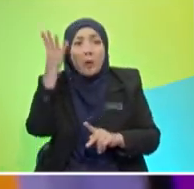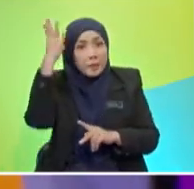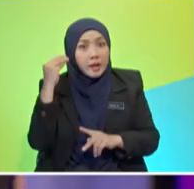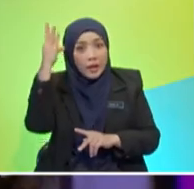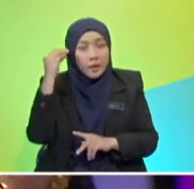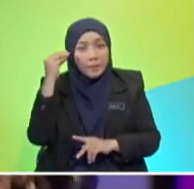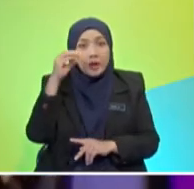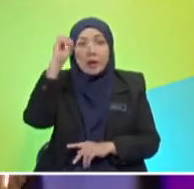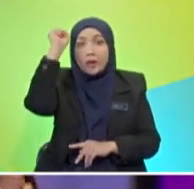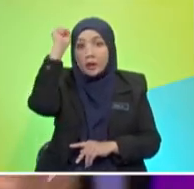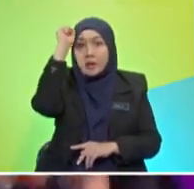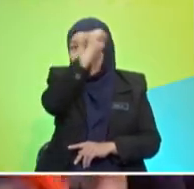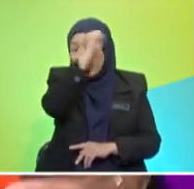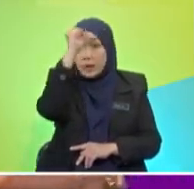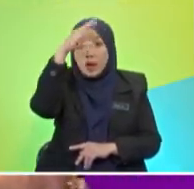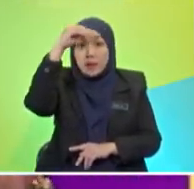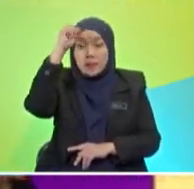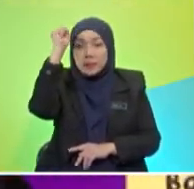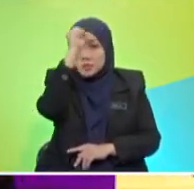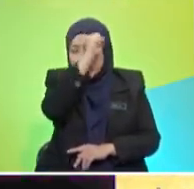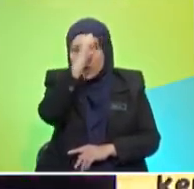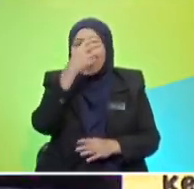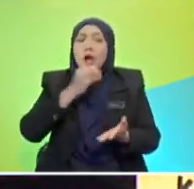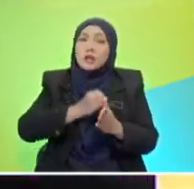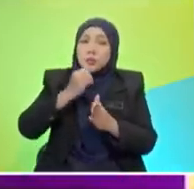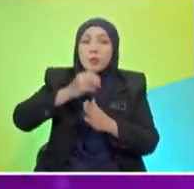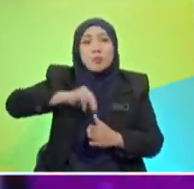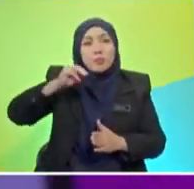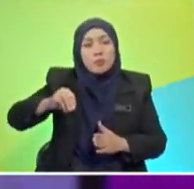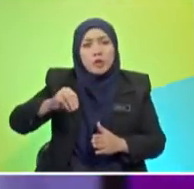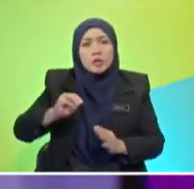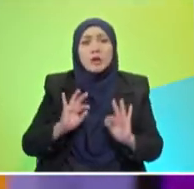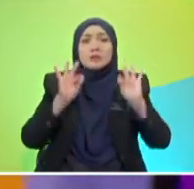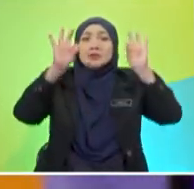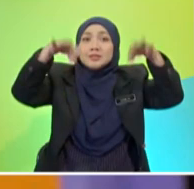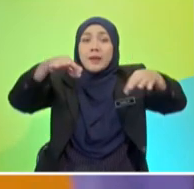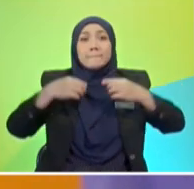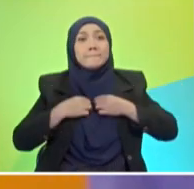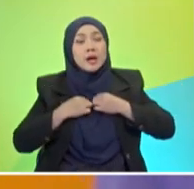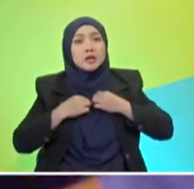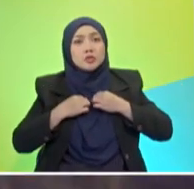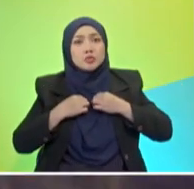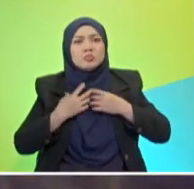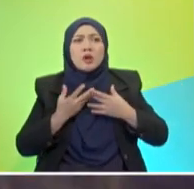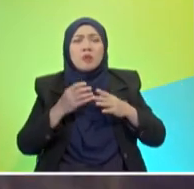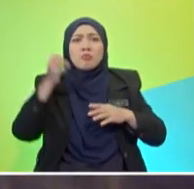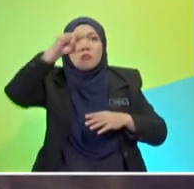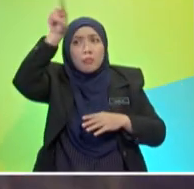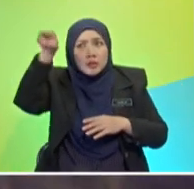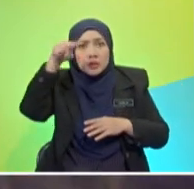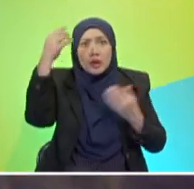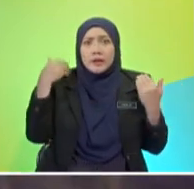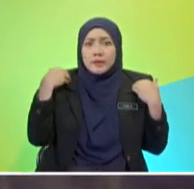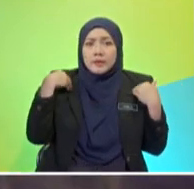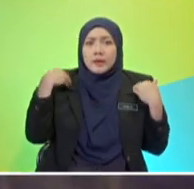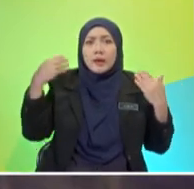murid-murid, mak kita jemur baju ni masa ada matahari atau masa tengah hujan?